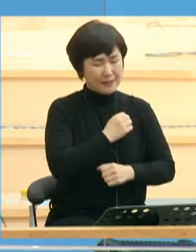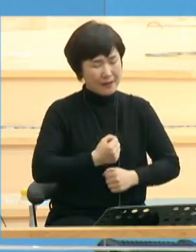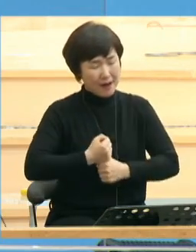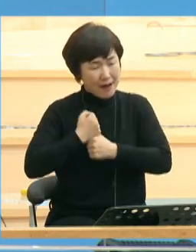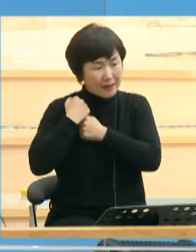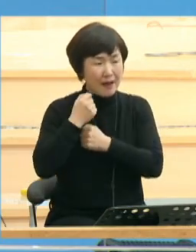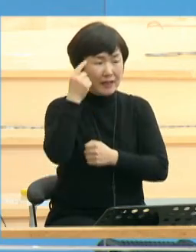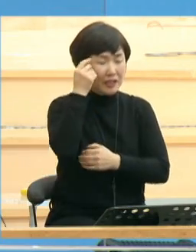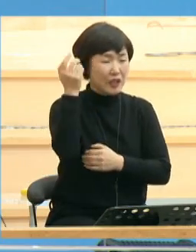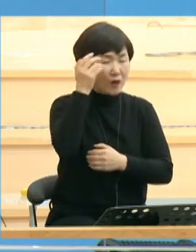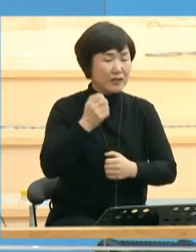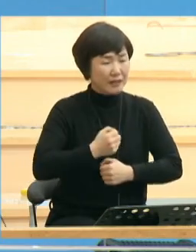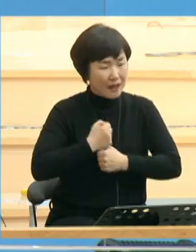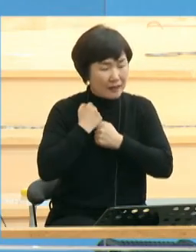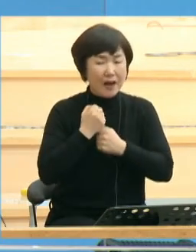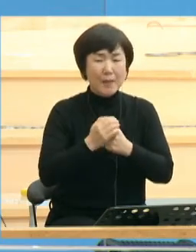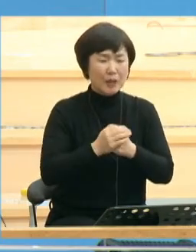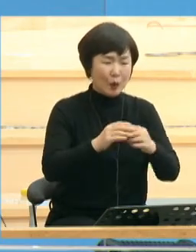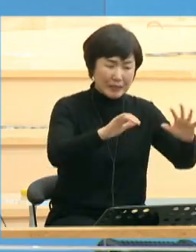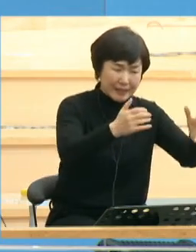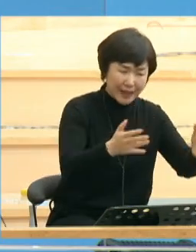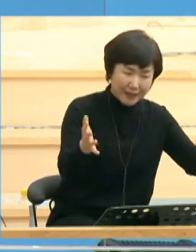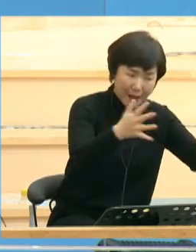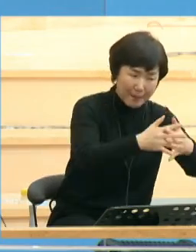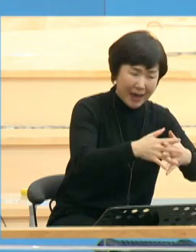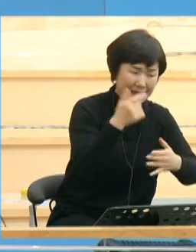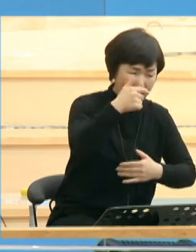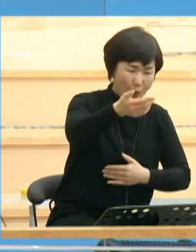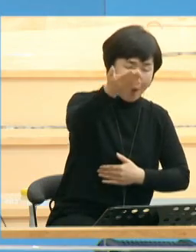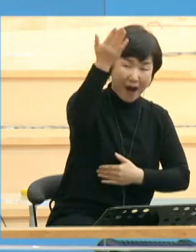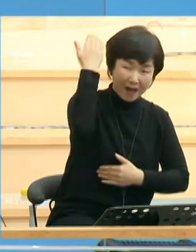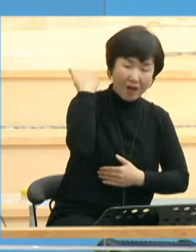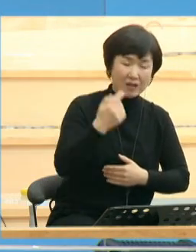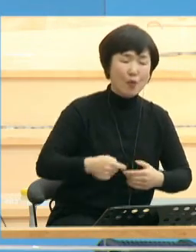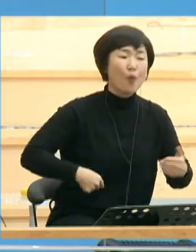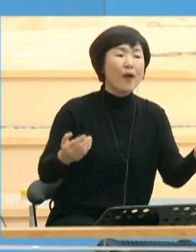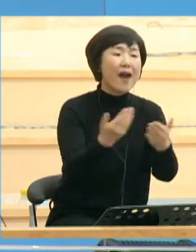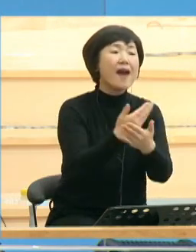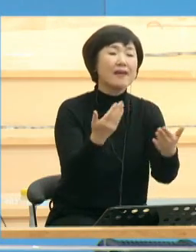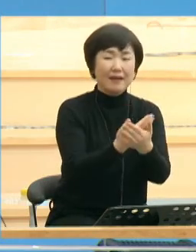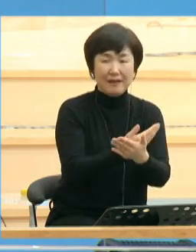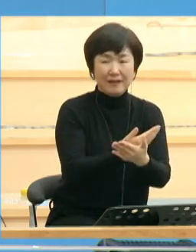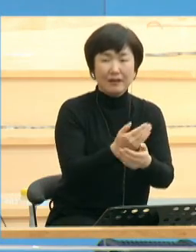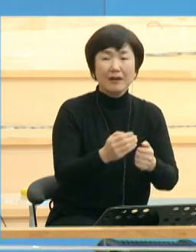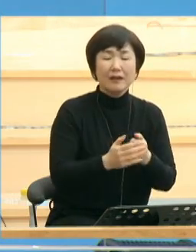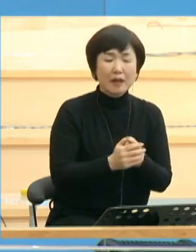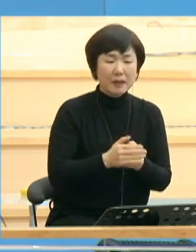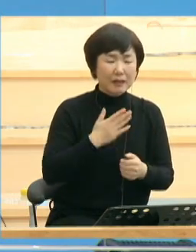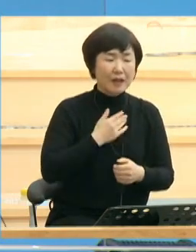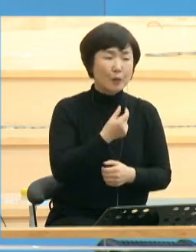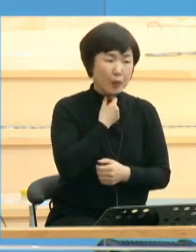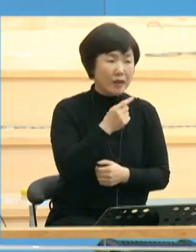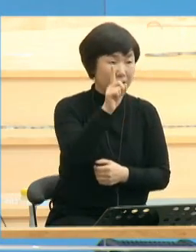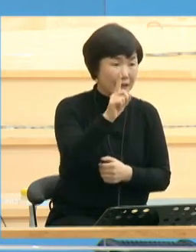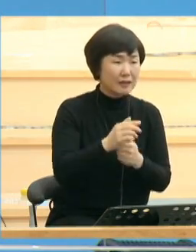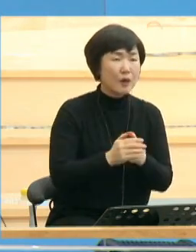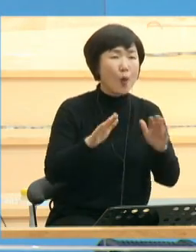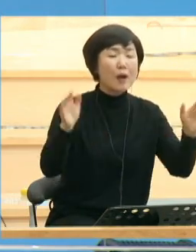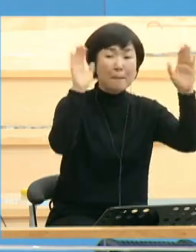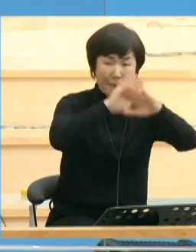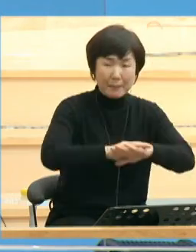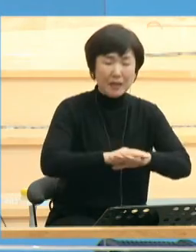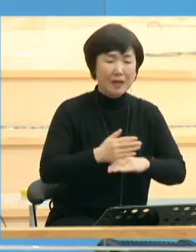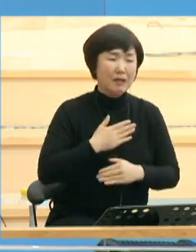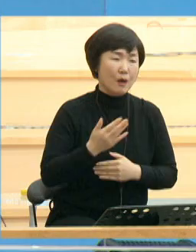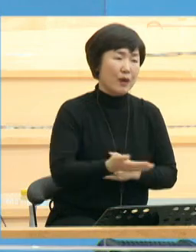나타남과 세상과 타협해 떤 과거를 회개하는 거에요 저는 소원 하기를 보는 이 밤이 우리의 통해